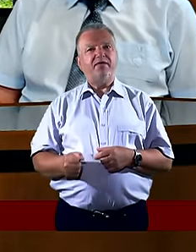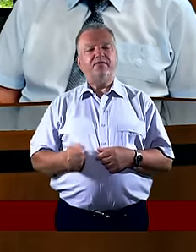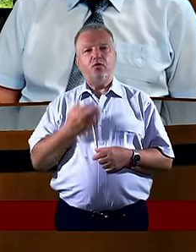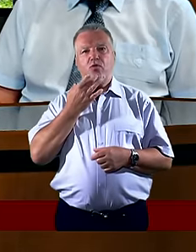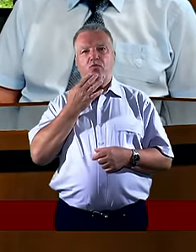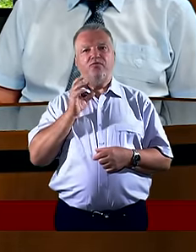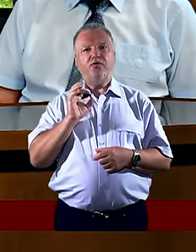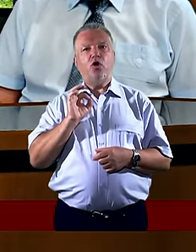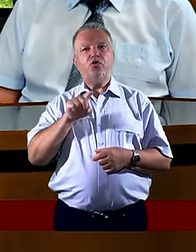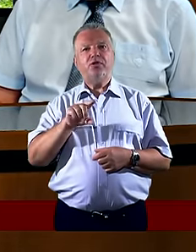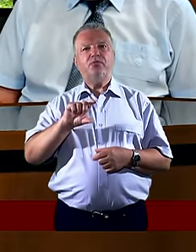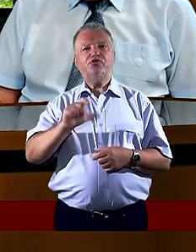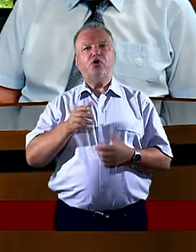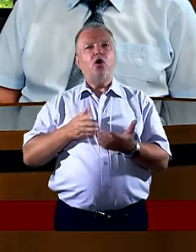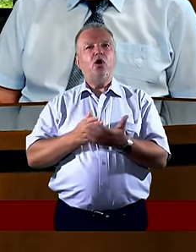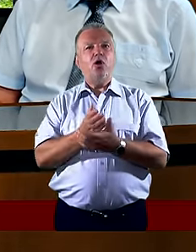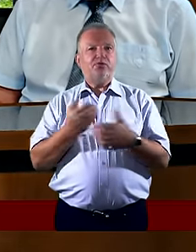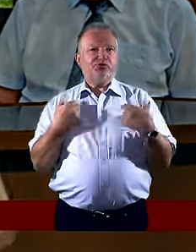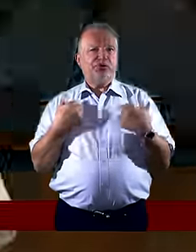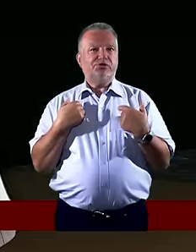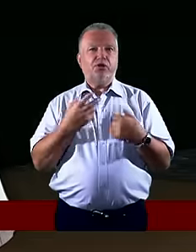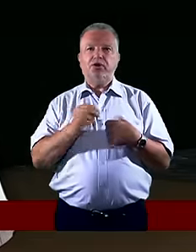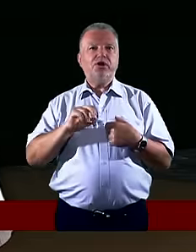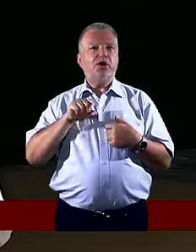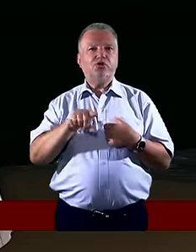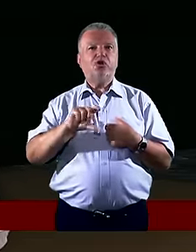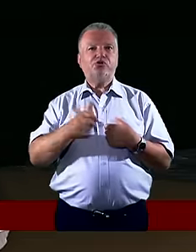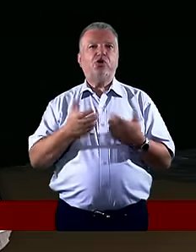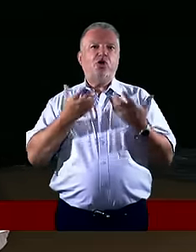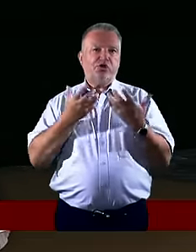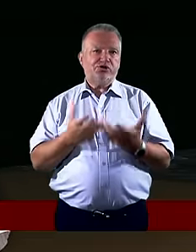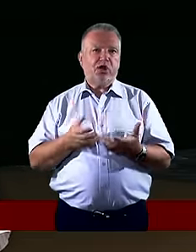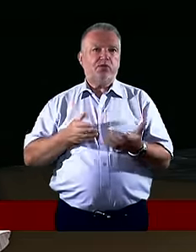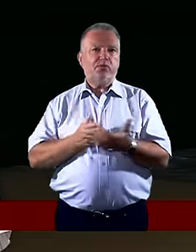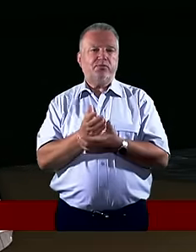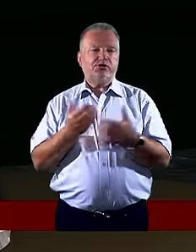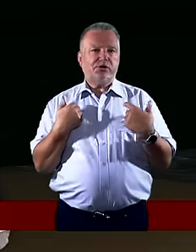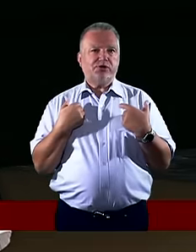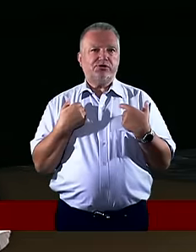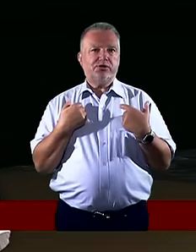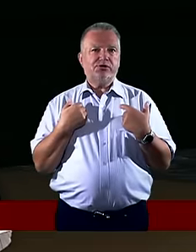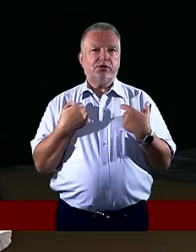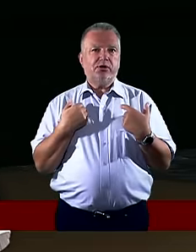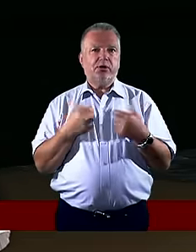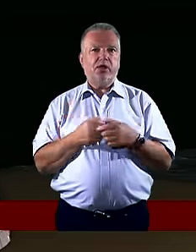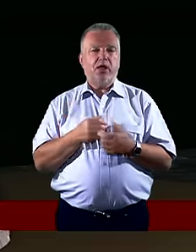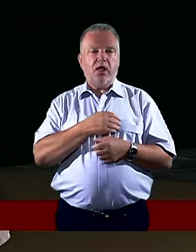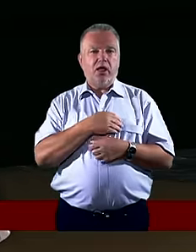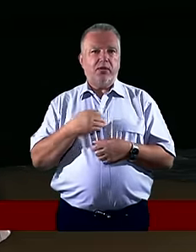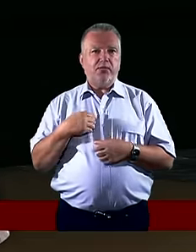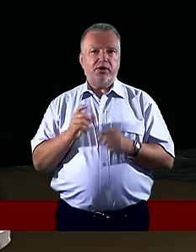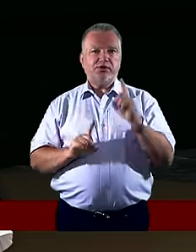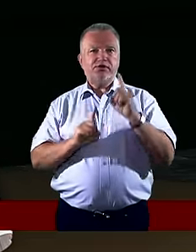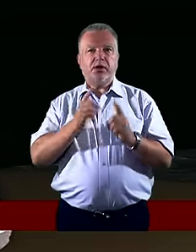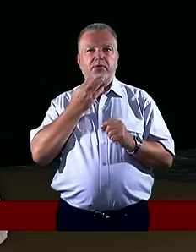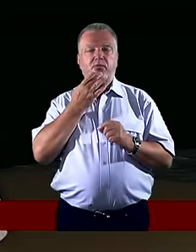Paweł mówił to, co przeżył, a nie to, co chciałby przeżyć, albo kim chciałby być, prawda? I to jest to,